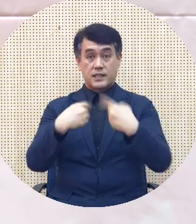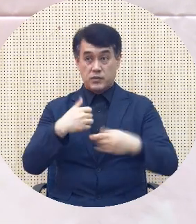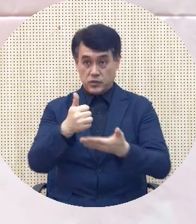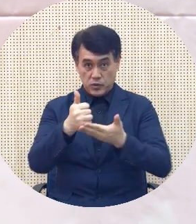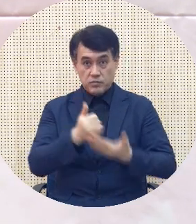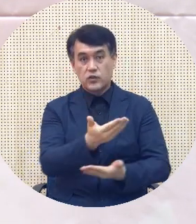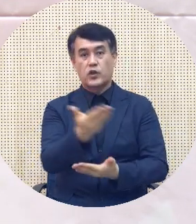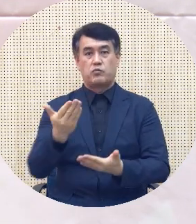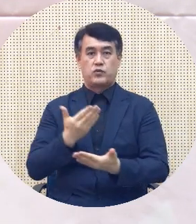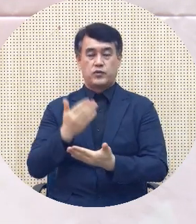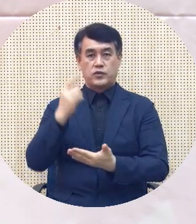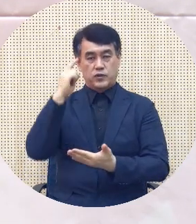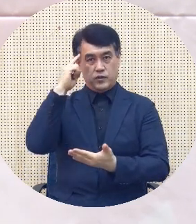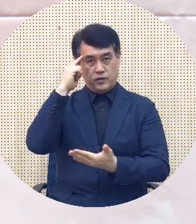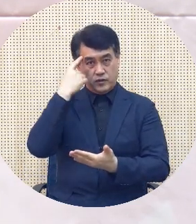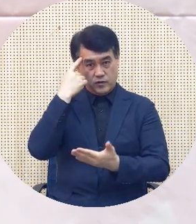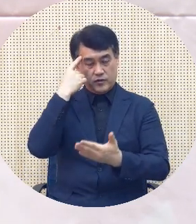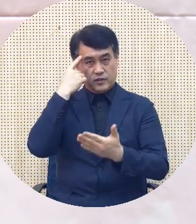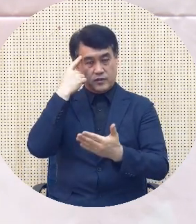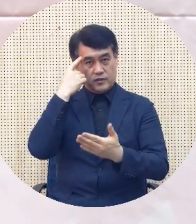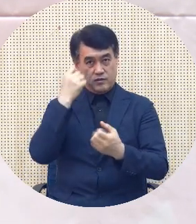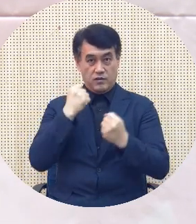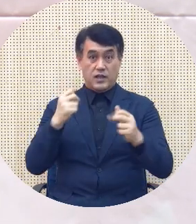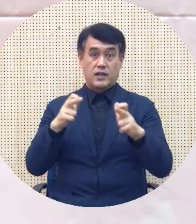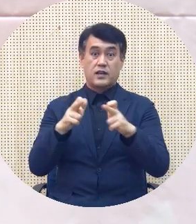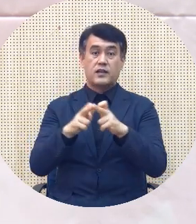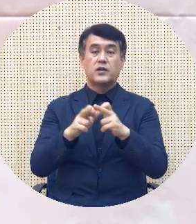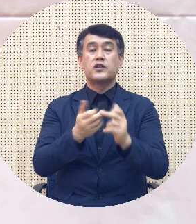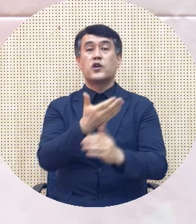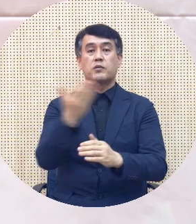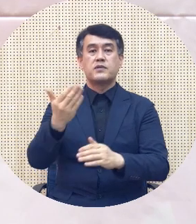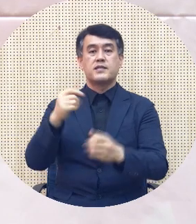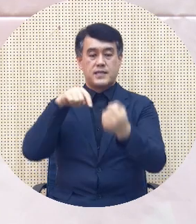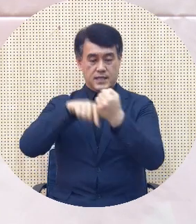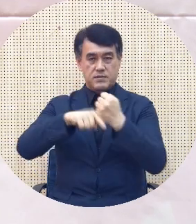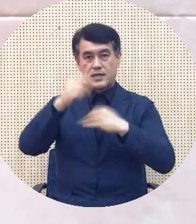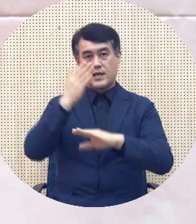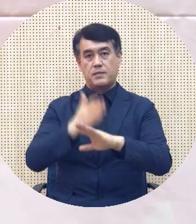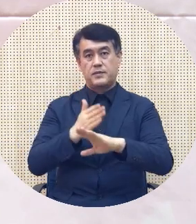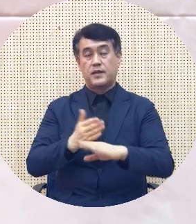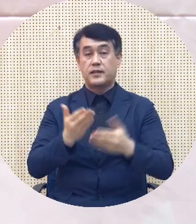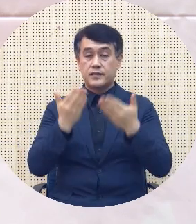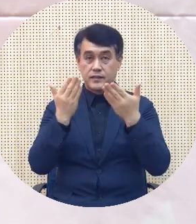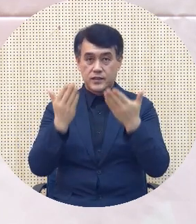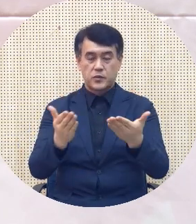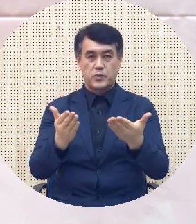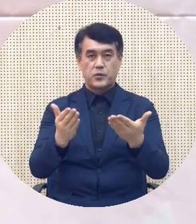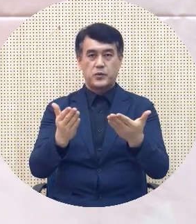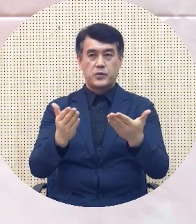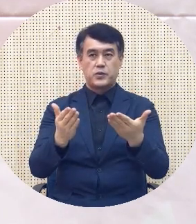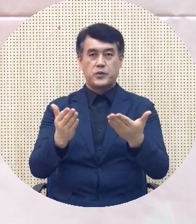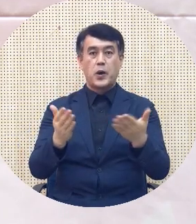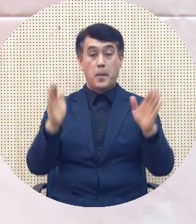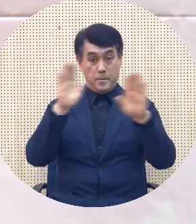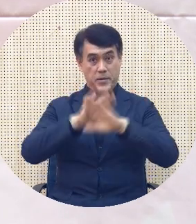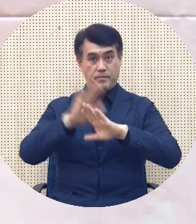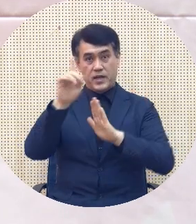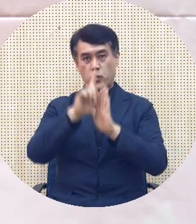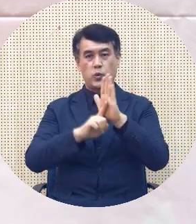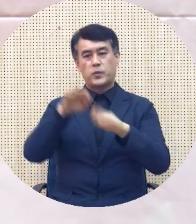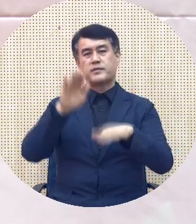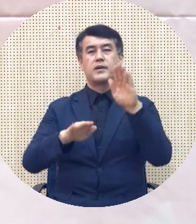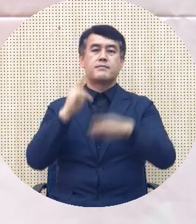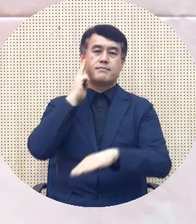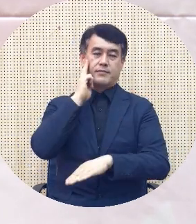내빈과 정신가족 여러분들께 다시 한번 깊은 감사를 드리며 요즘 밤낮의 기온이 차이가